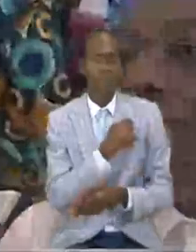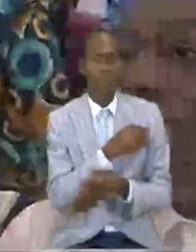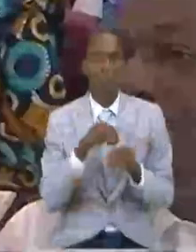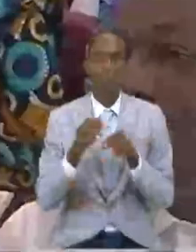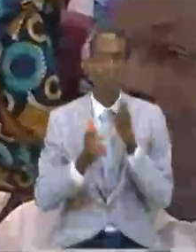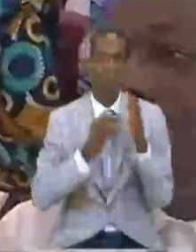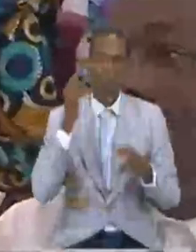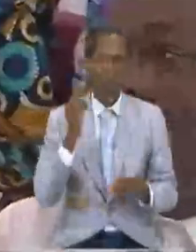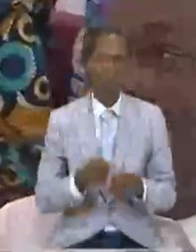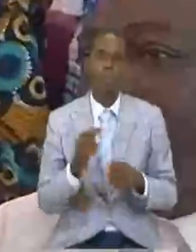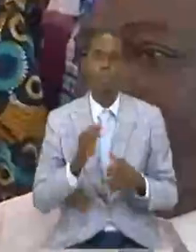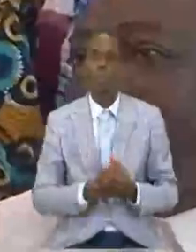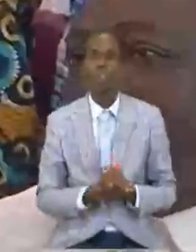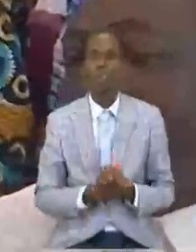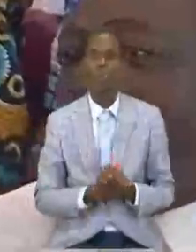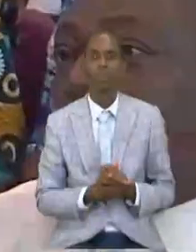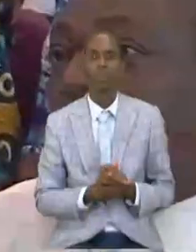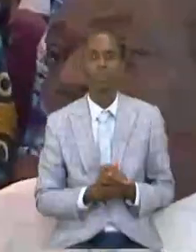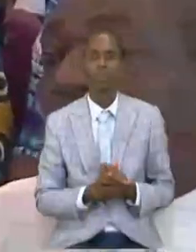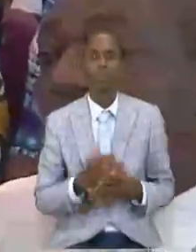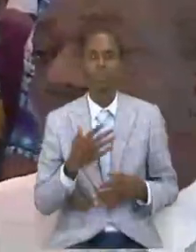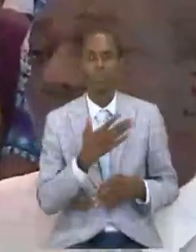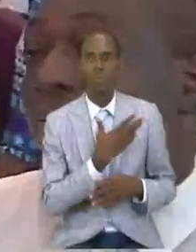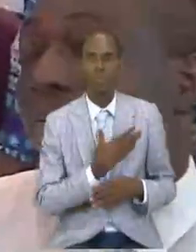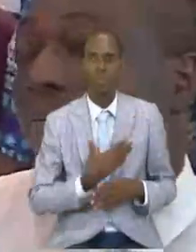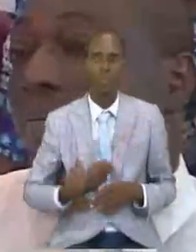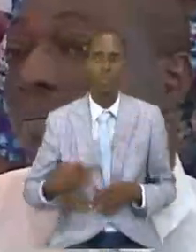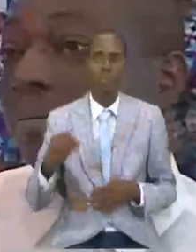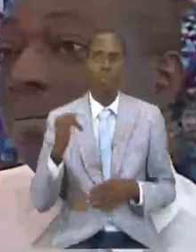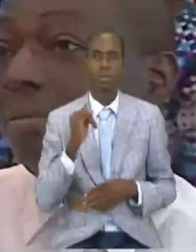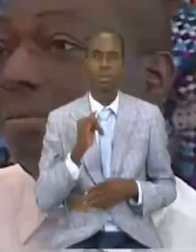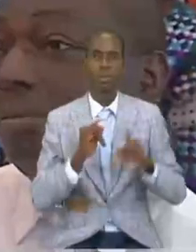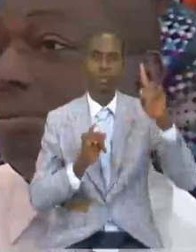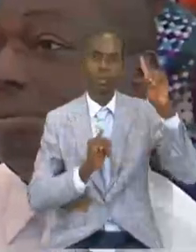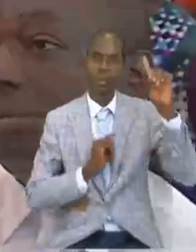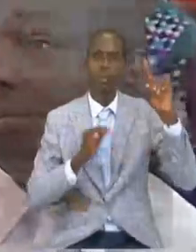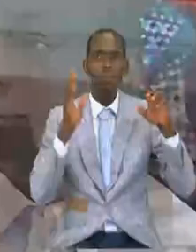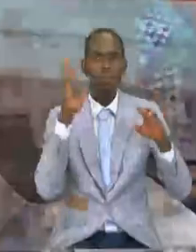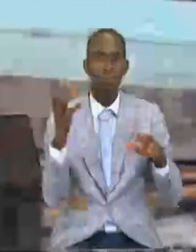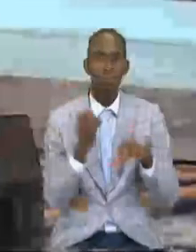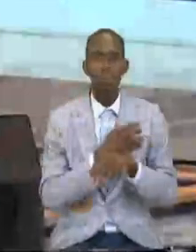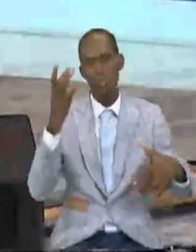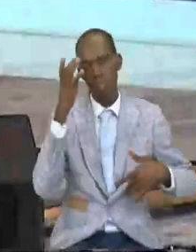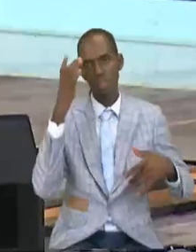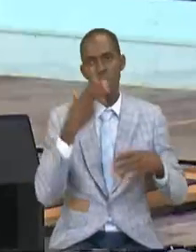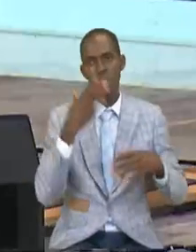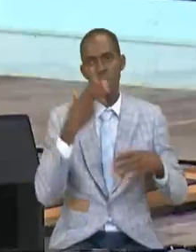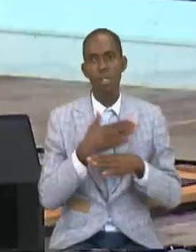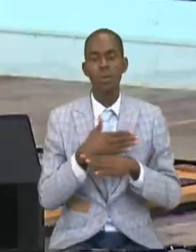qui se fient aux comprimés et aux hôpitaux au nom de Jésus-Christ.